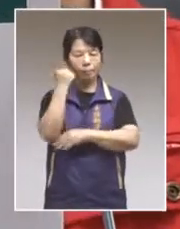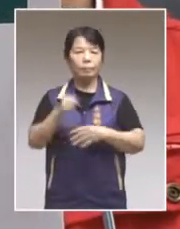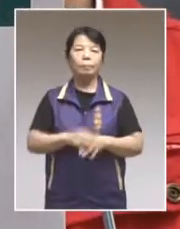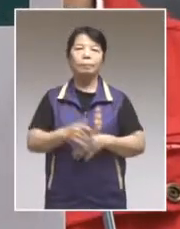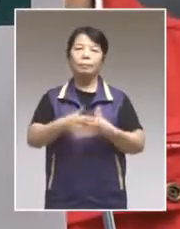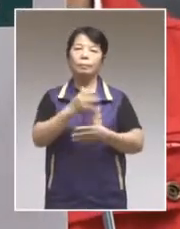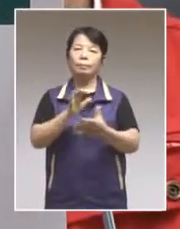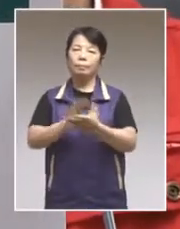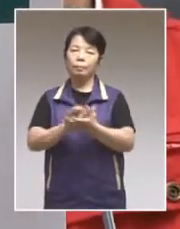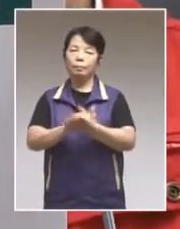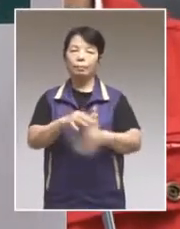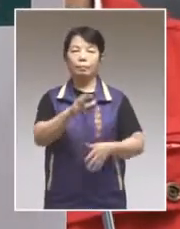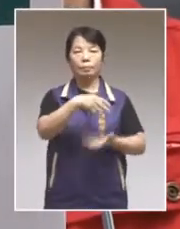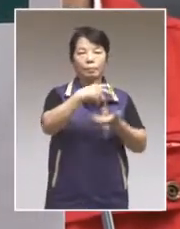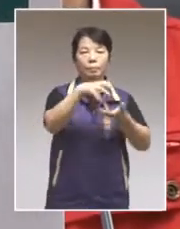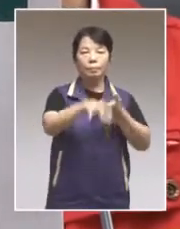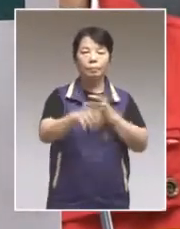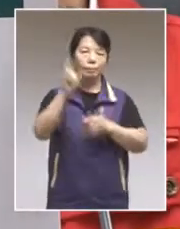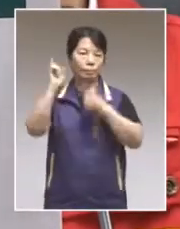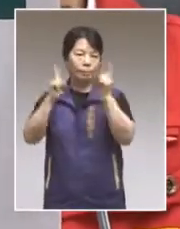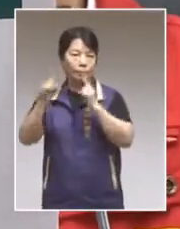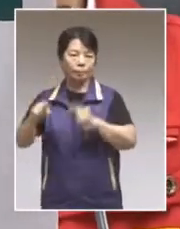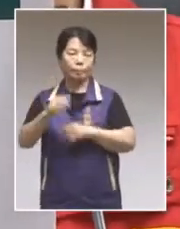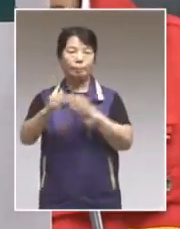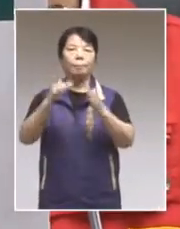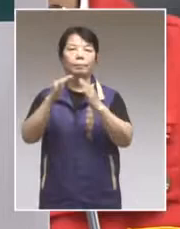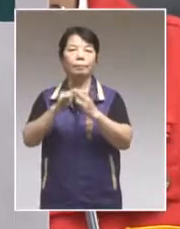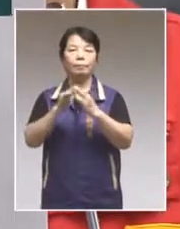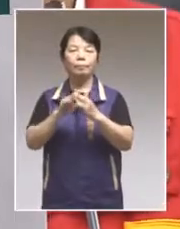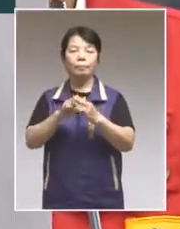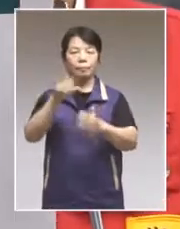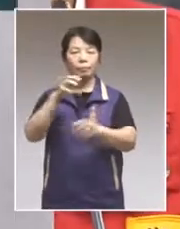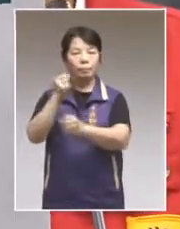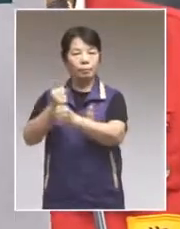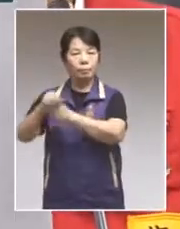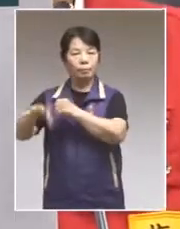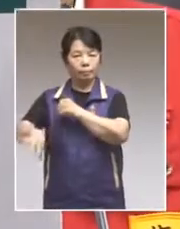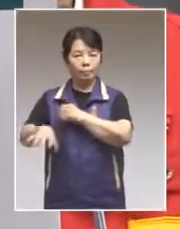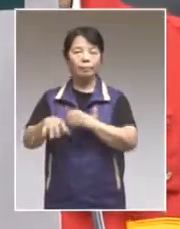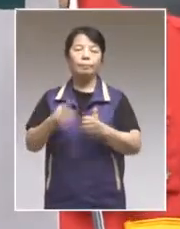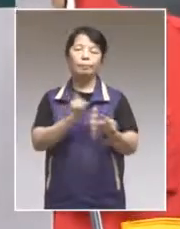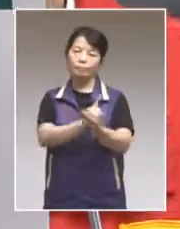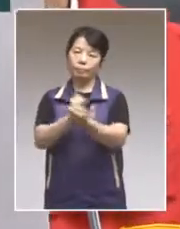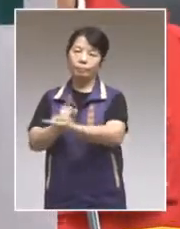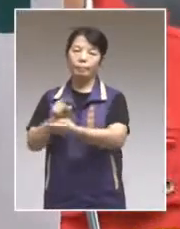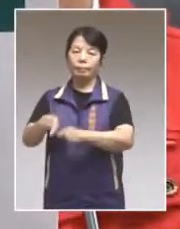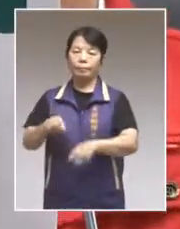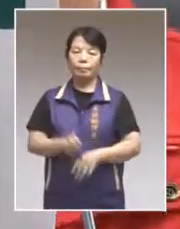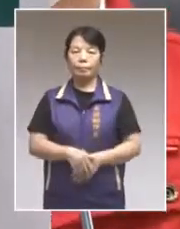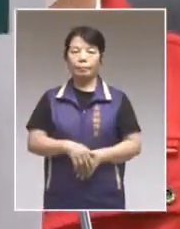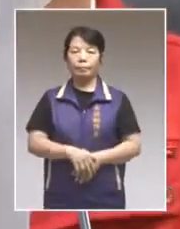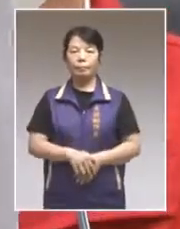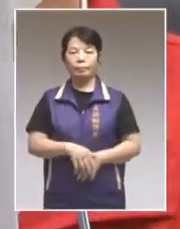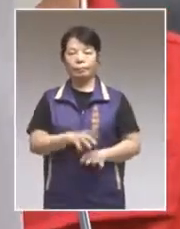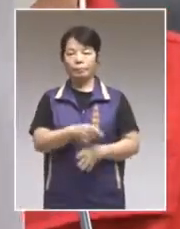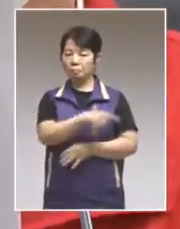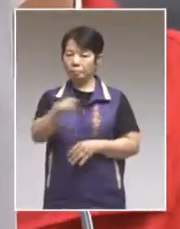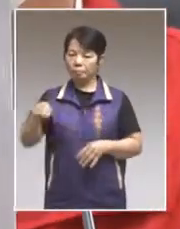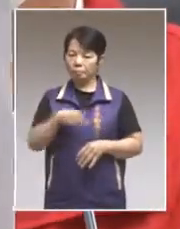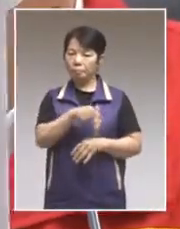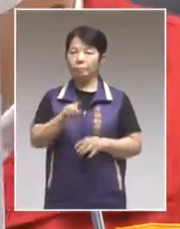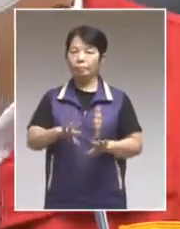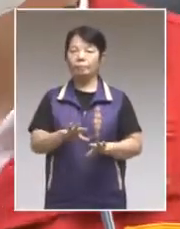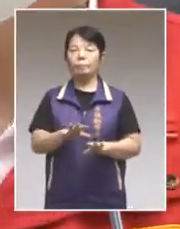餐饮娱乐跟职场校园的接触者。那这也看得出来说，从这几个来